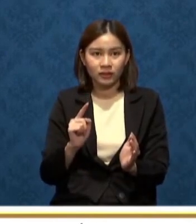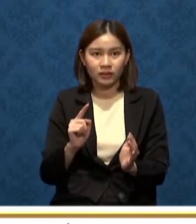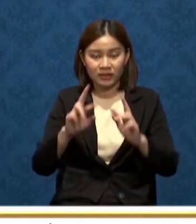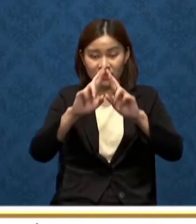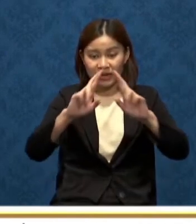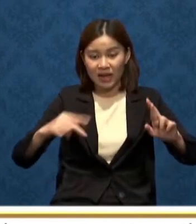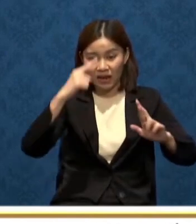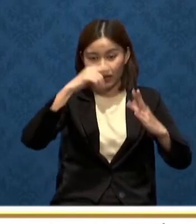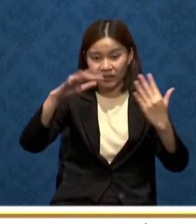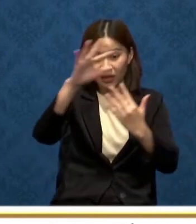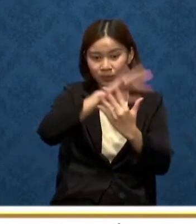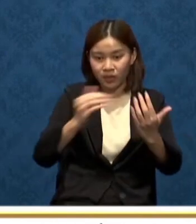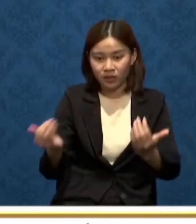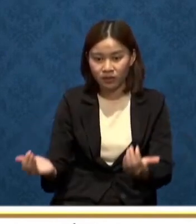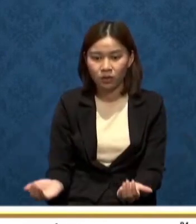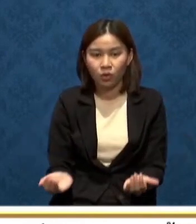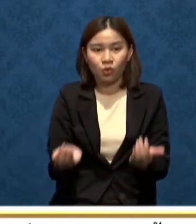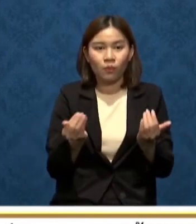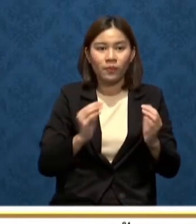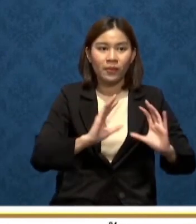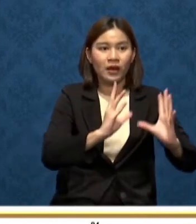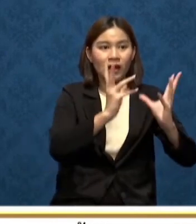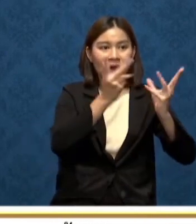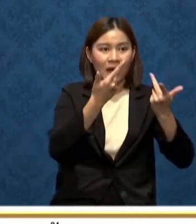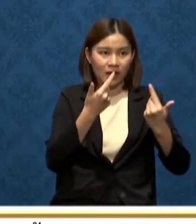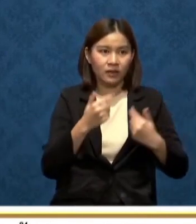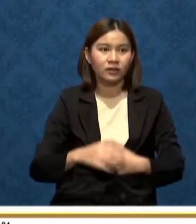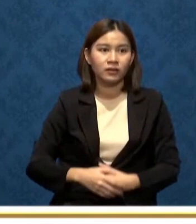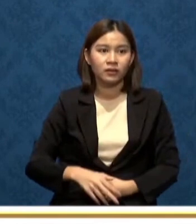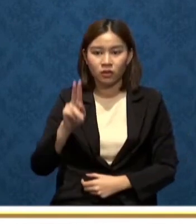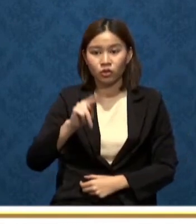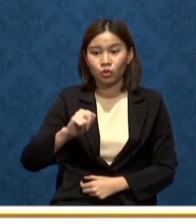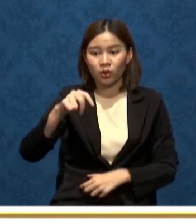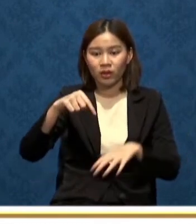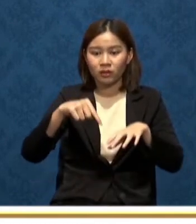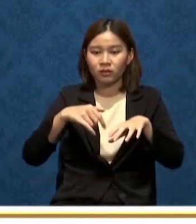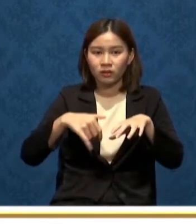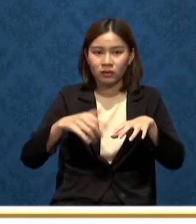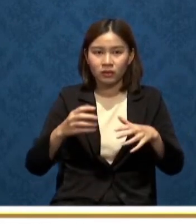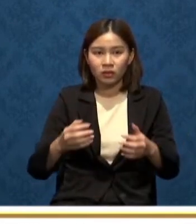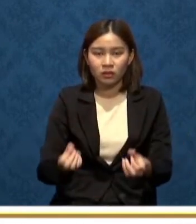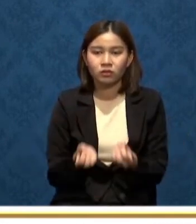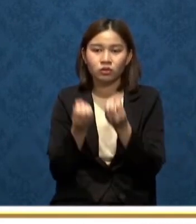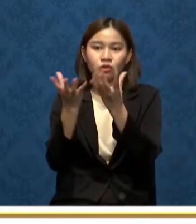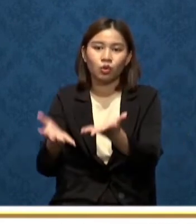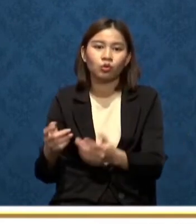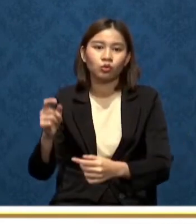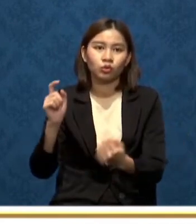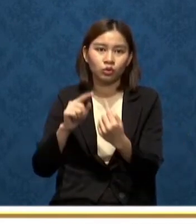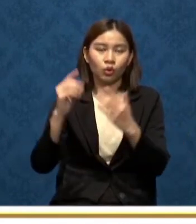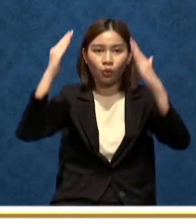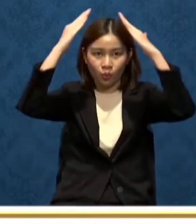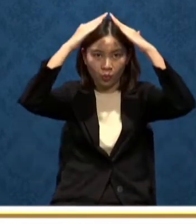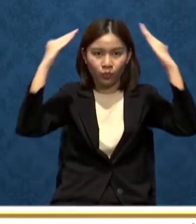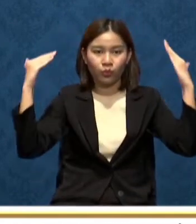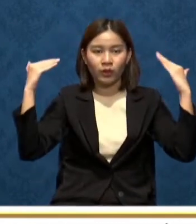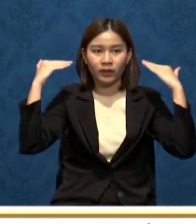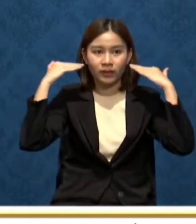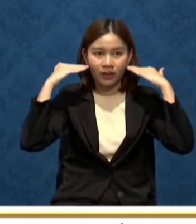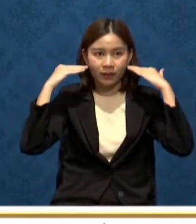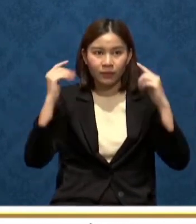หลังจากที่ออกมาจากสำนกงาน UN ของประเทศไยแล้วถูกส่งกับเวียนามครัไม่มีการ